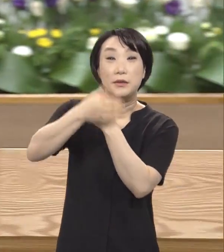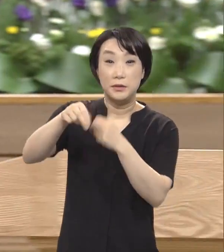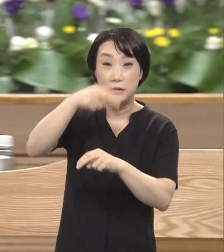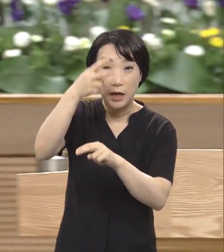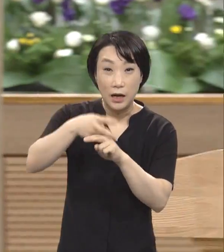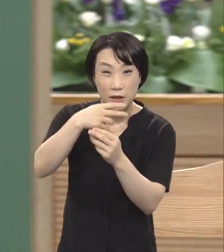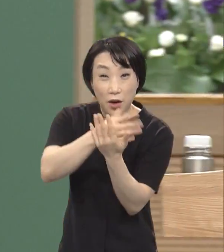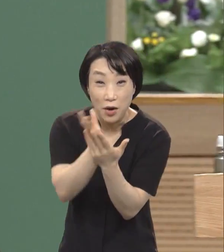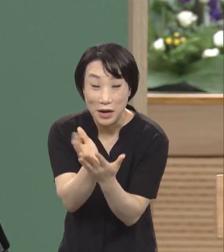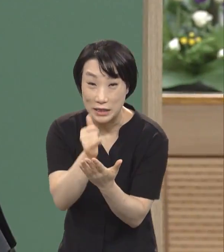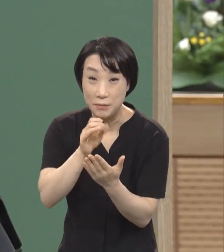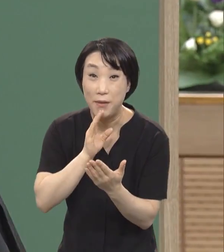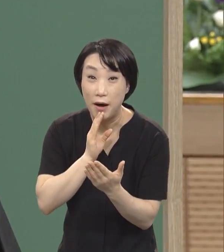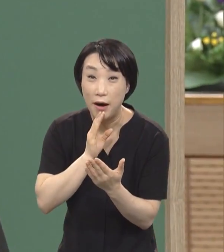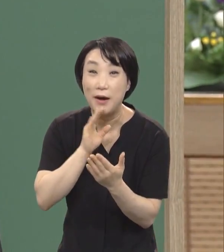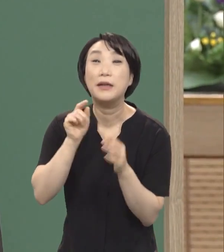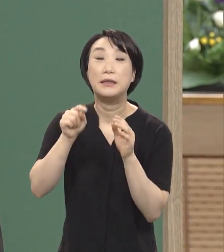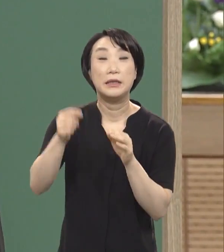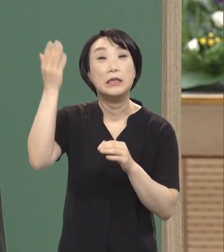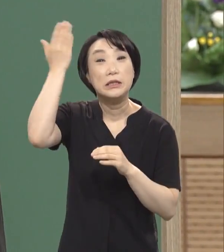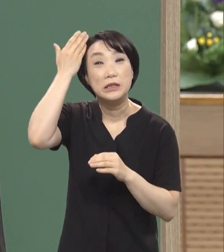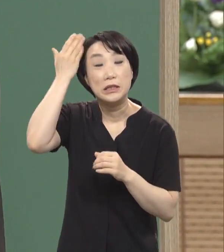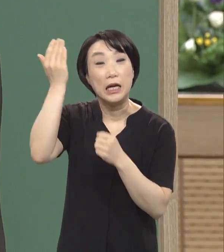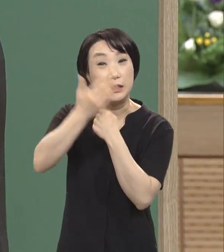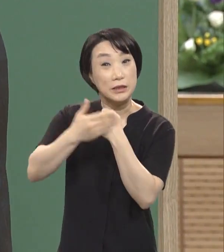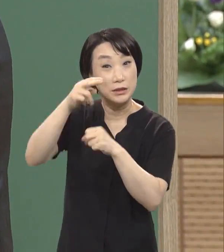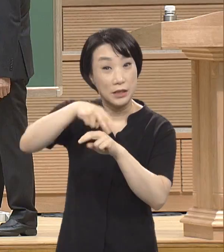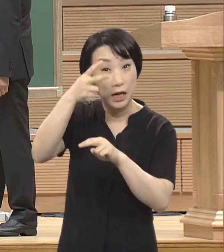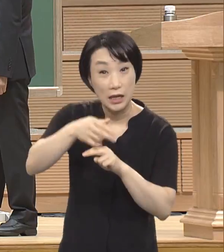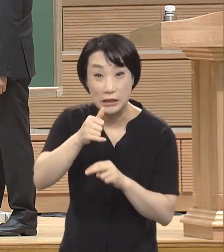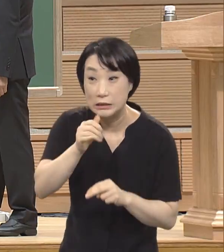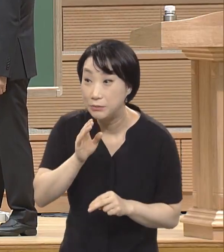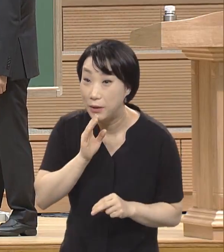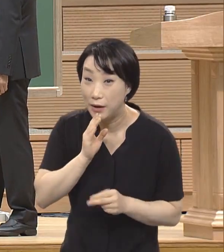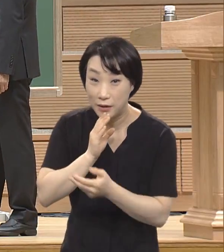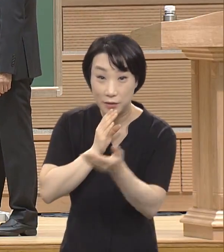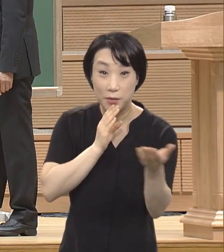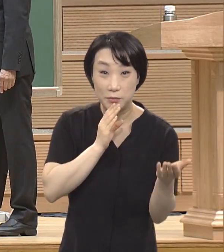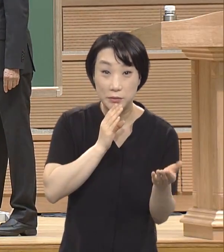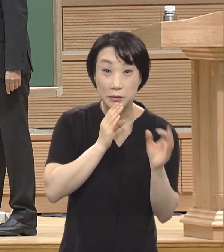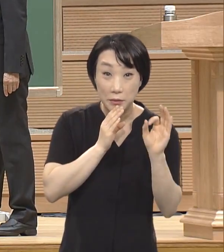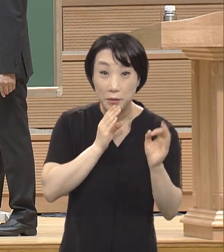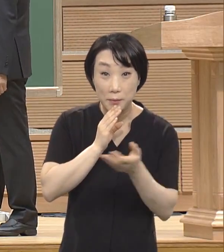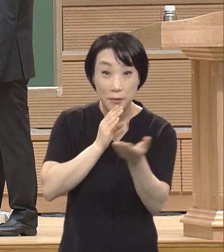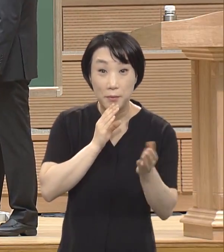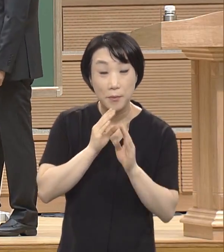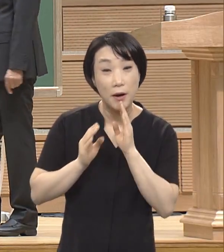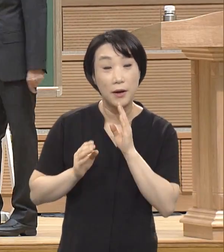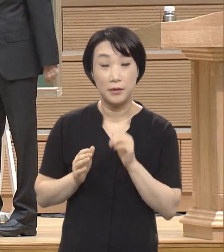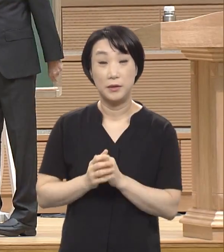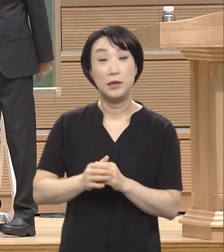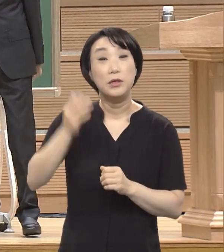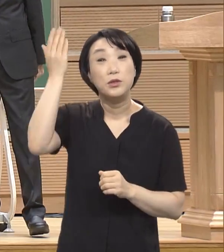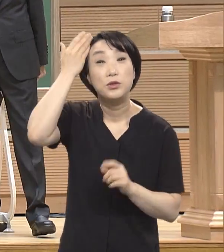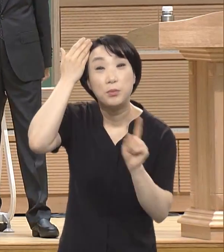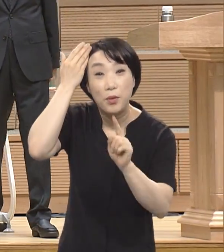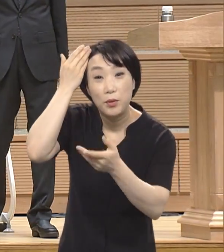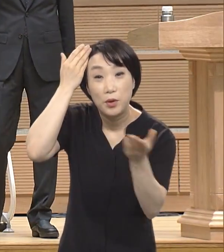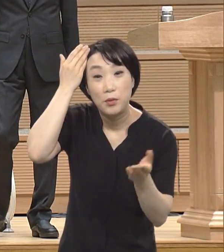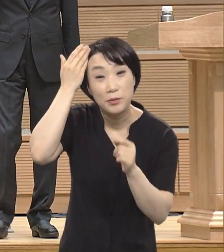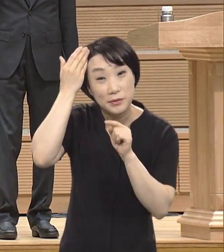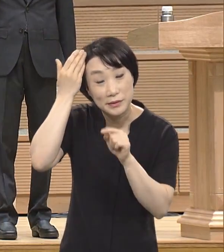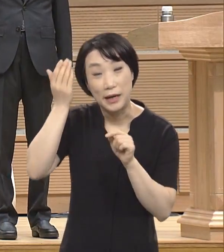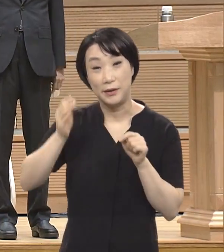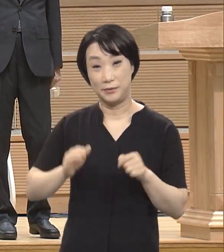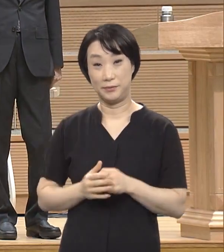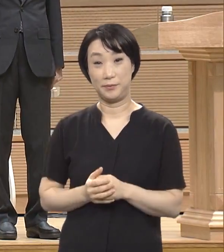중에 이 지식의 은사가 있는데, 지식의 은사, 이 지식이 뭐냐, 바로